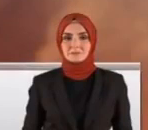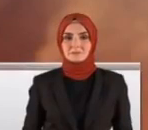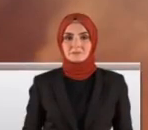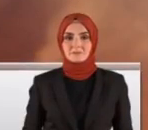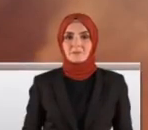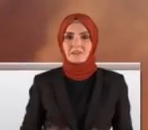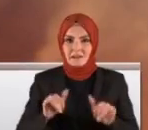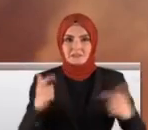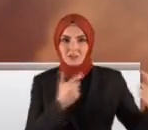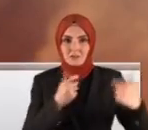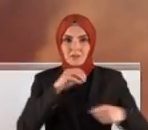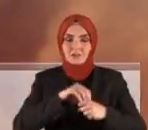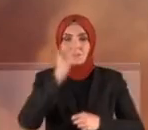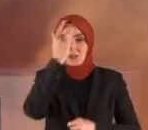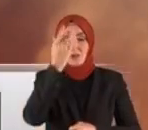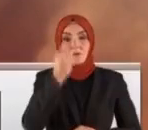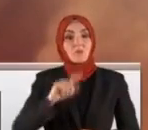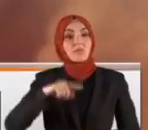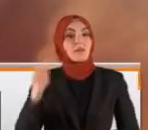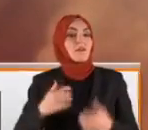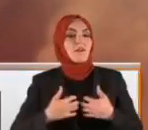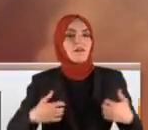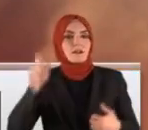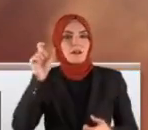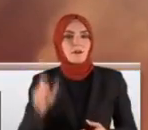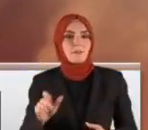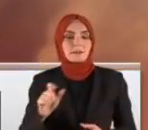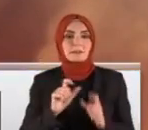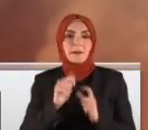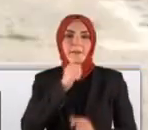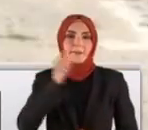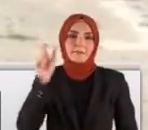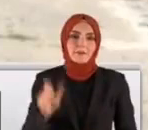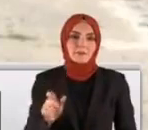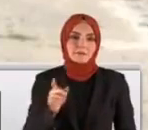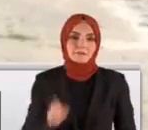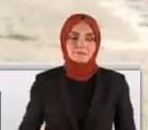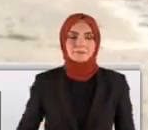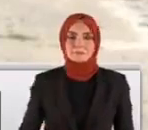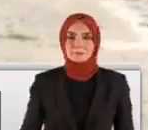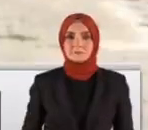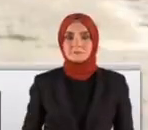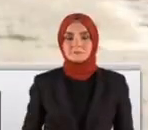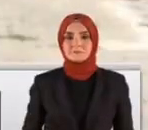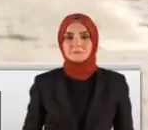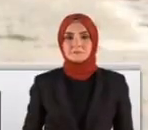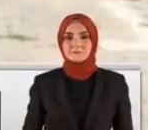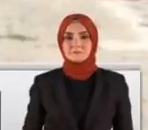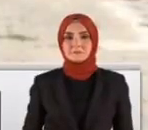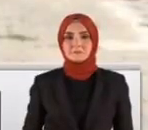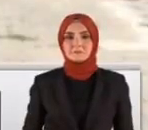Aynı çatışmada şehit düşen bir diğer kahramansa uzman çavuş Sergen Güçlüer'di. Allahu